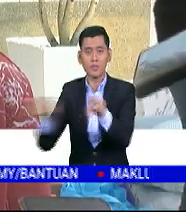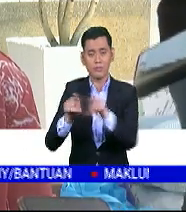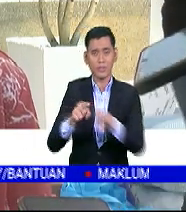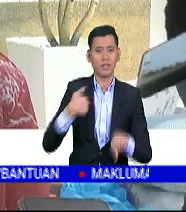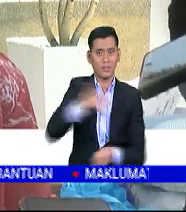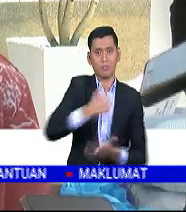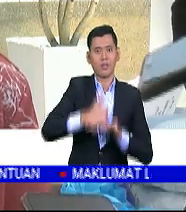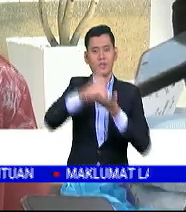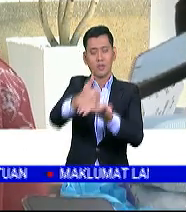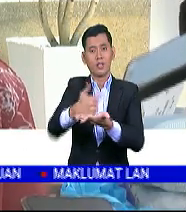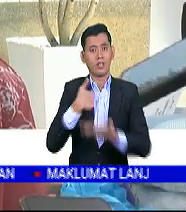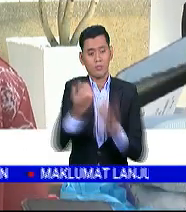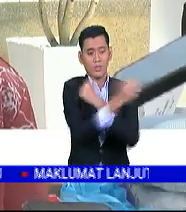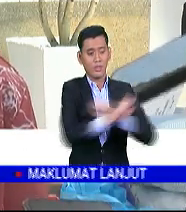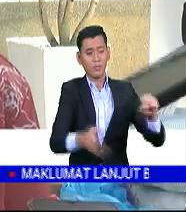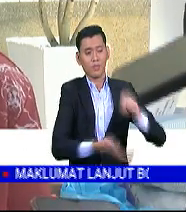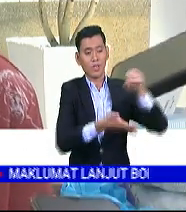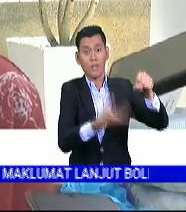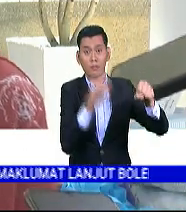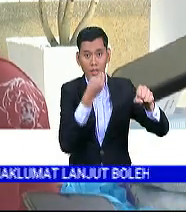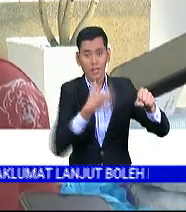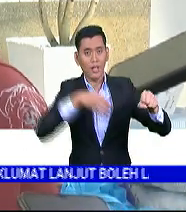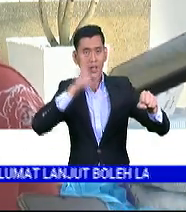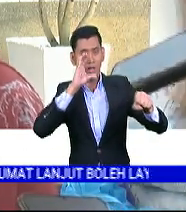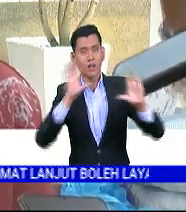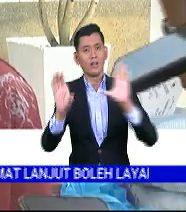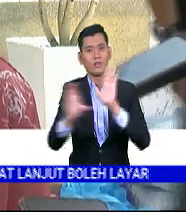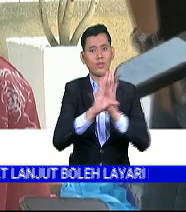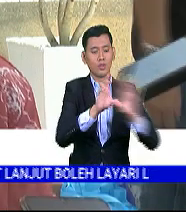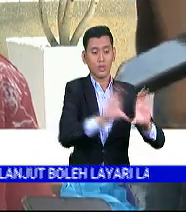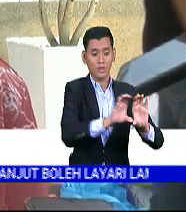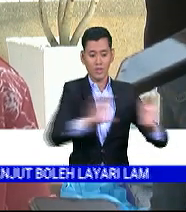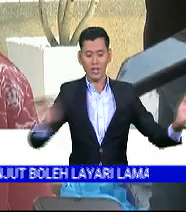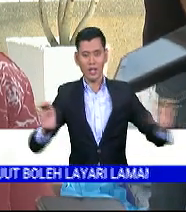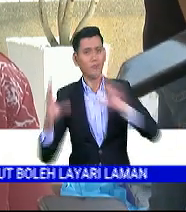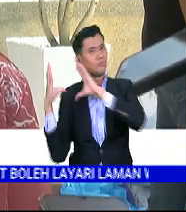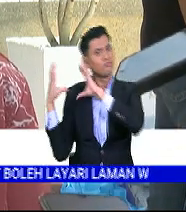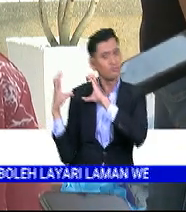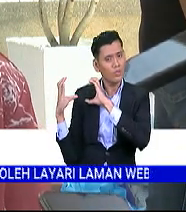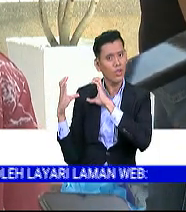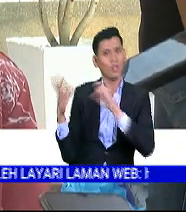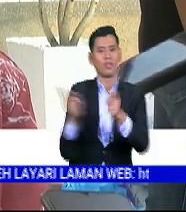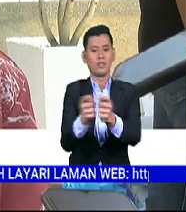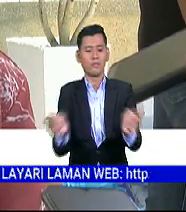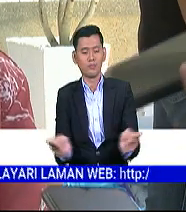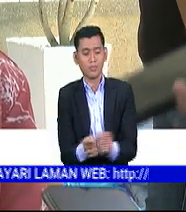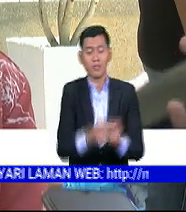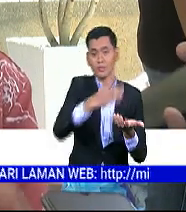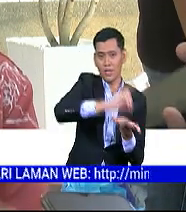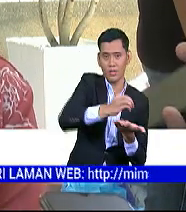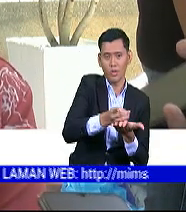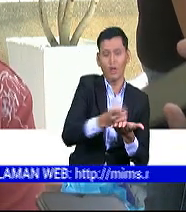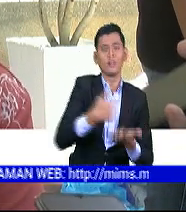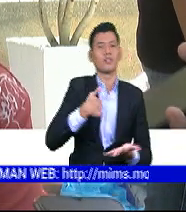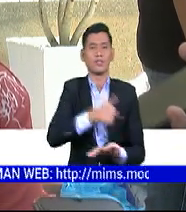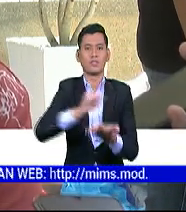daripada bekalan makanan dan air adalah juga macam tilam, toto dan juga tempat masak. Pasal kadang-kadang dekat